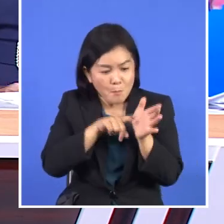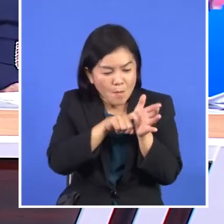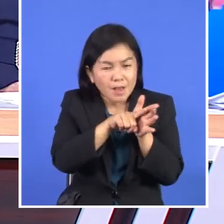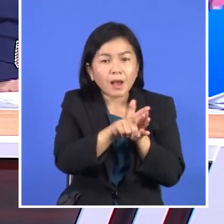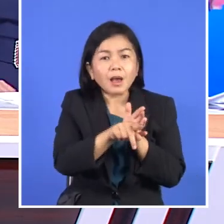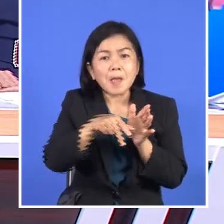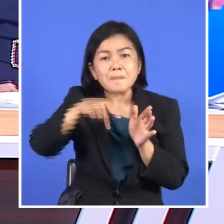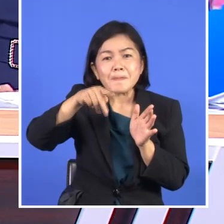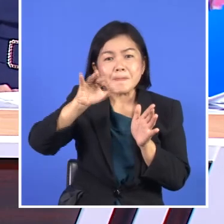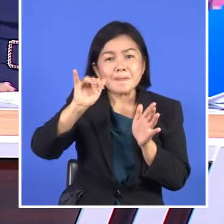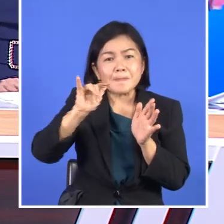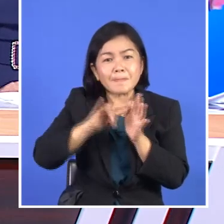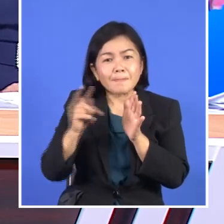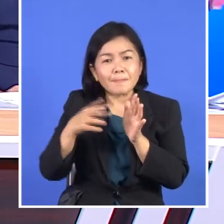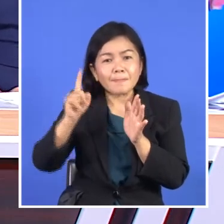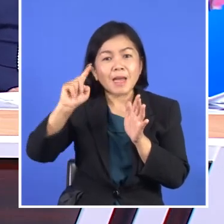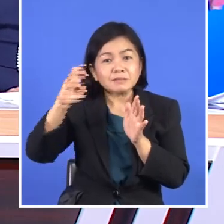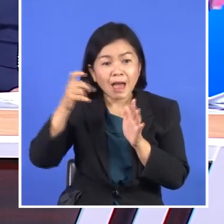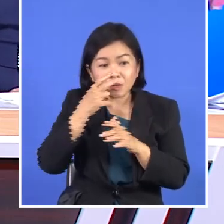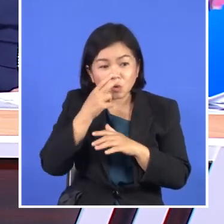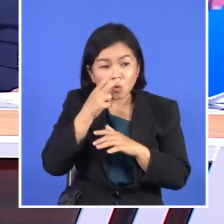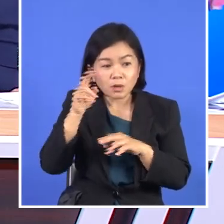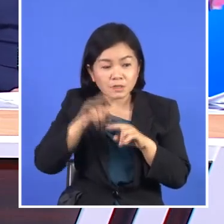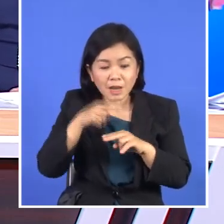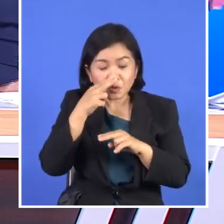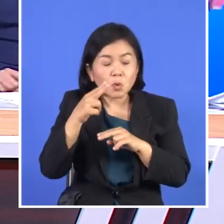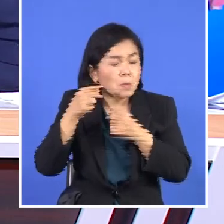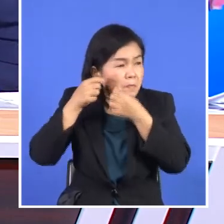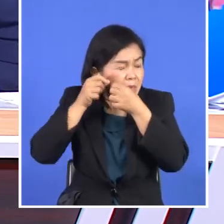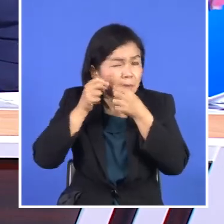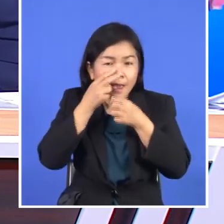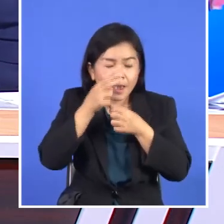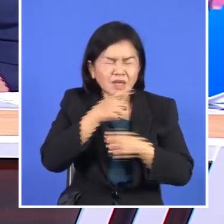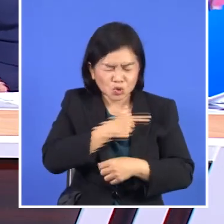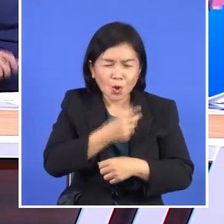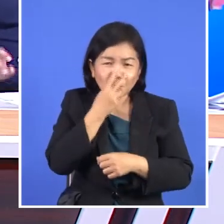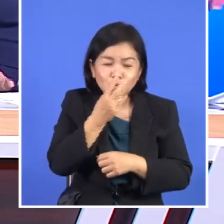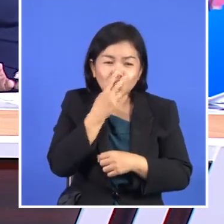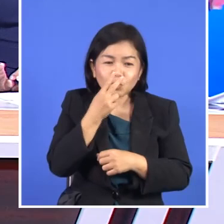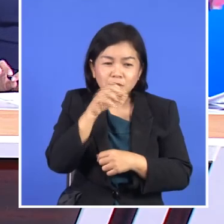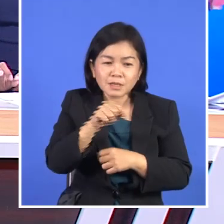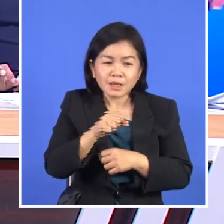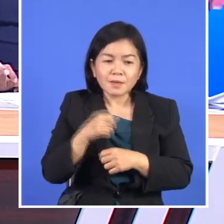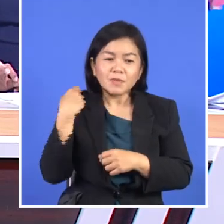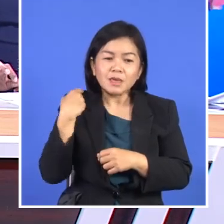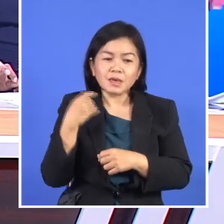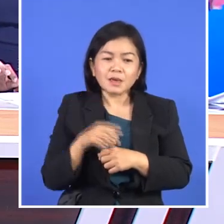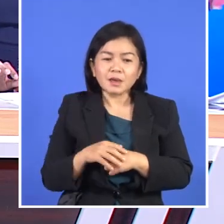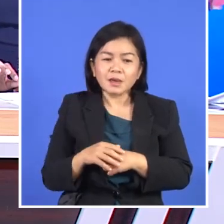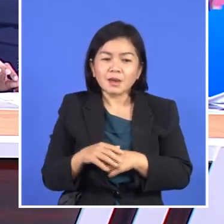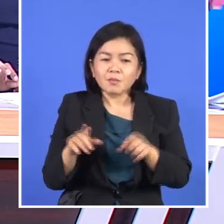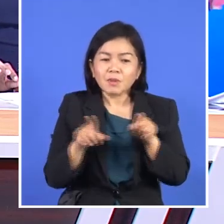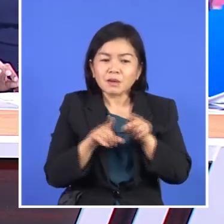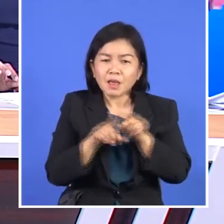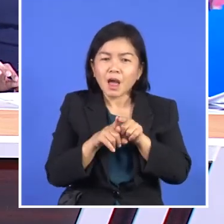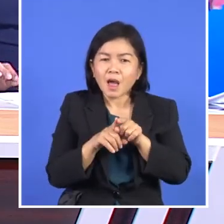ๆ มันเห็นแล้วมันสบายใจ นะเนี่ยเมื่อกี้เห็นนั่งดูคลิปบีบสิวอยู ่เออเนี่ยชอบใช่บีบสิวดึงหนู